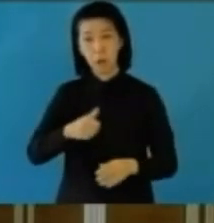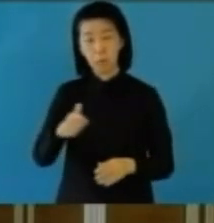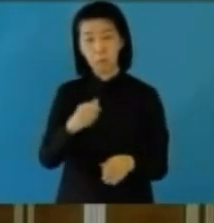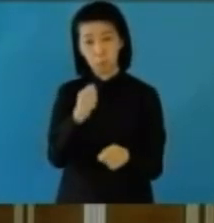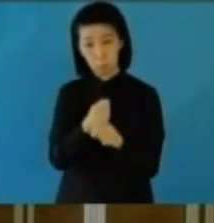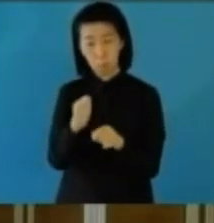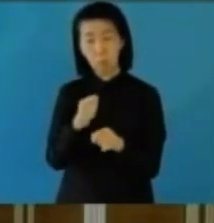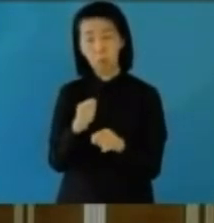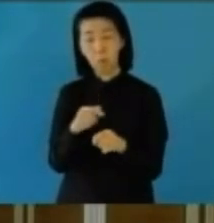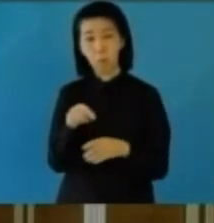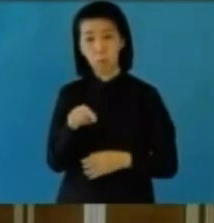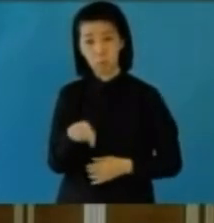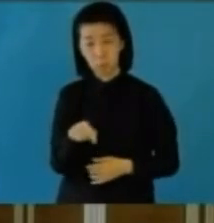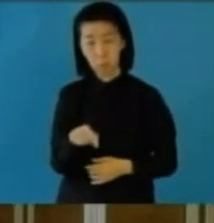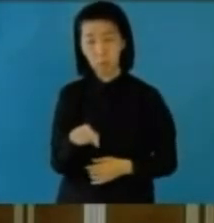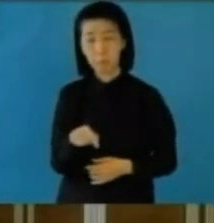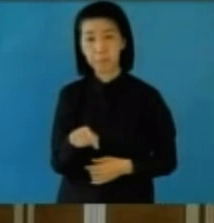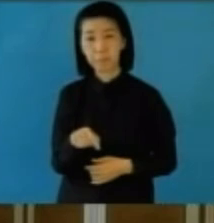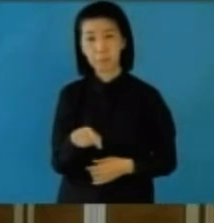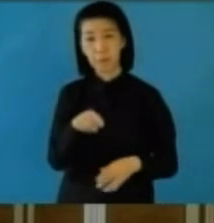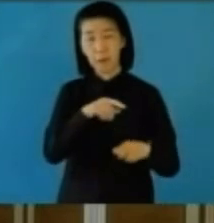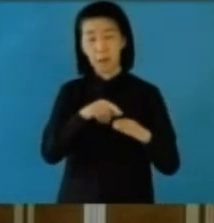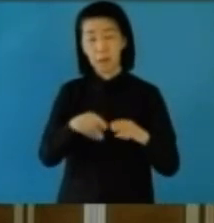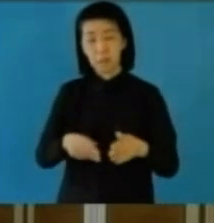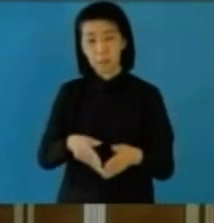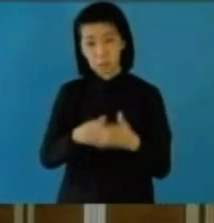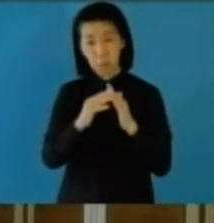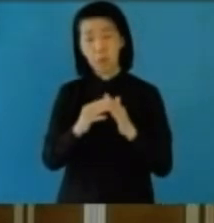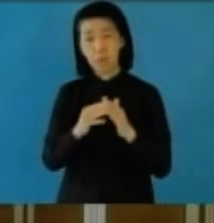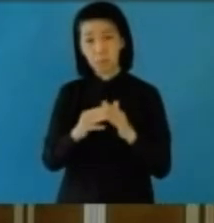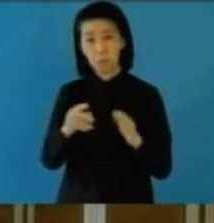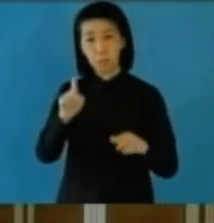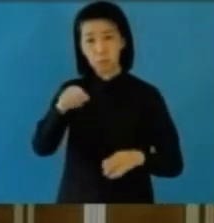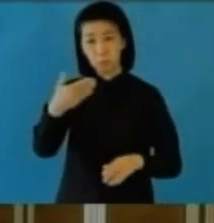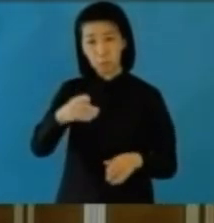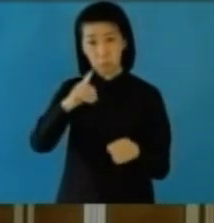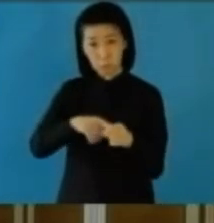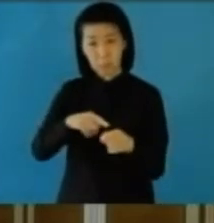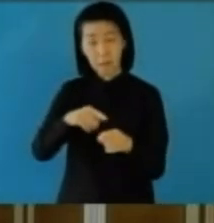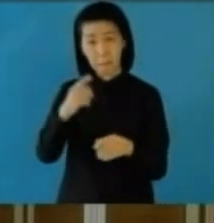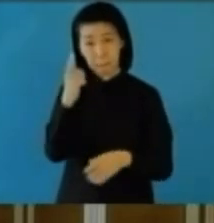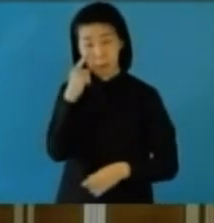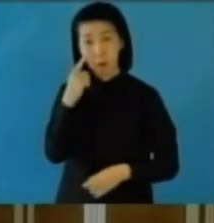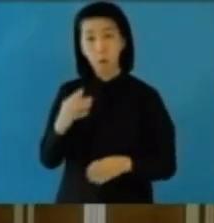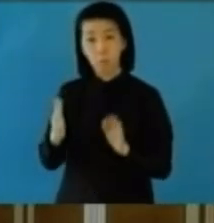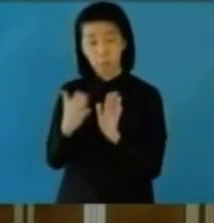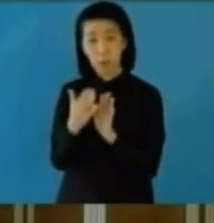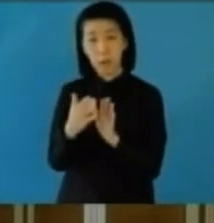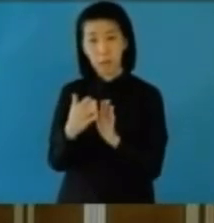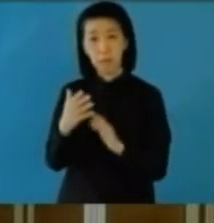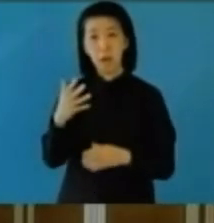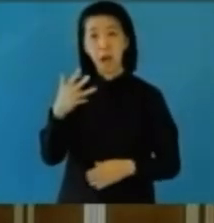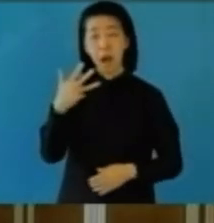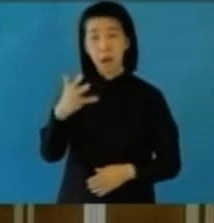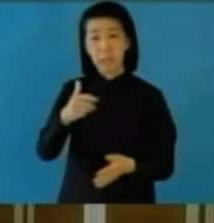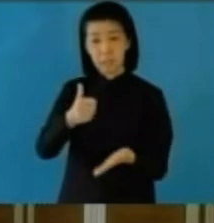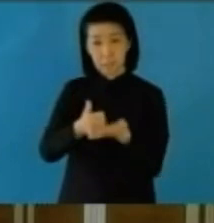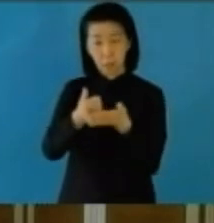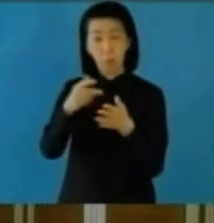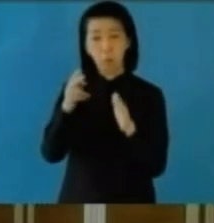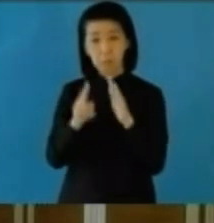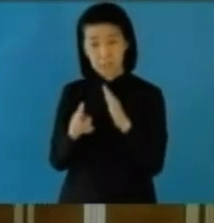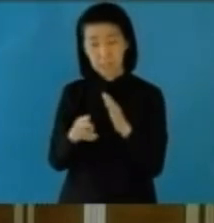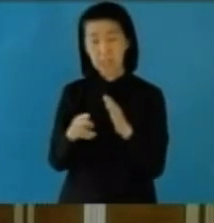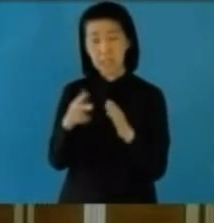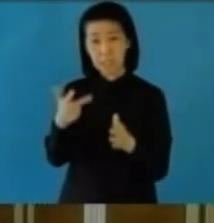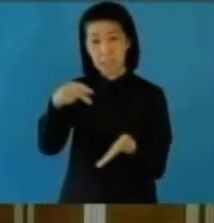して、創立19年目を迎える八王子市立高尾山学園を県教委の